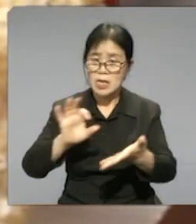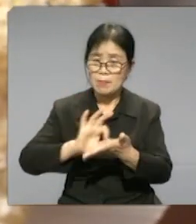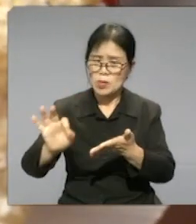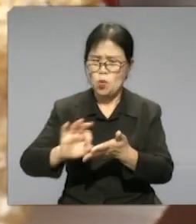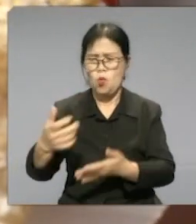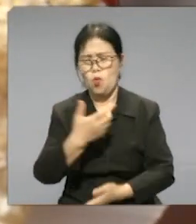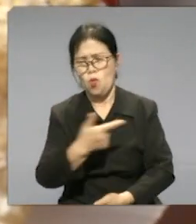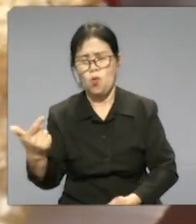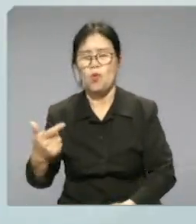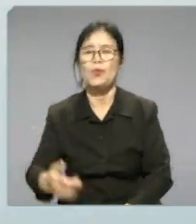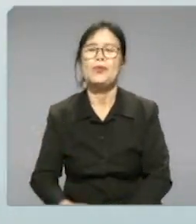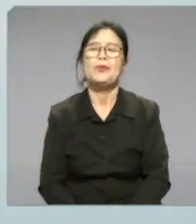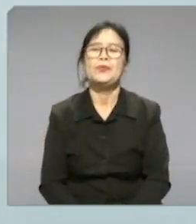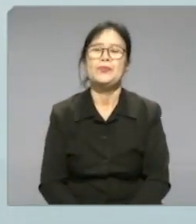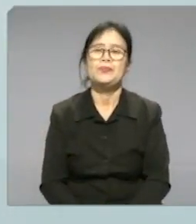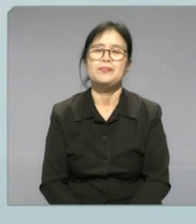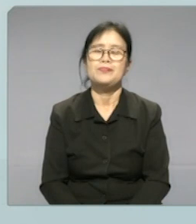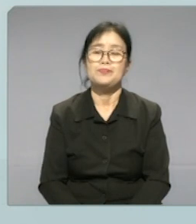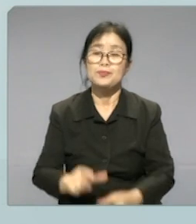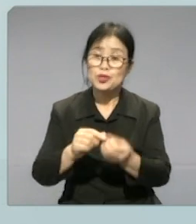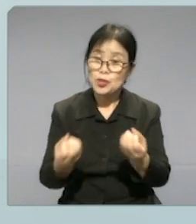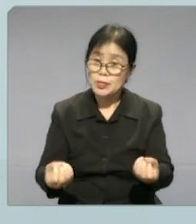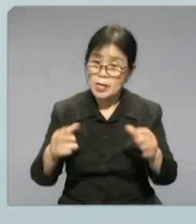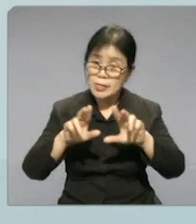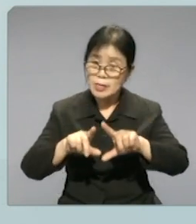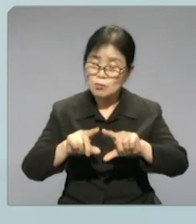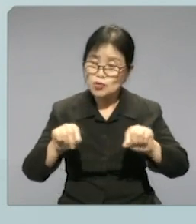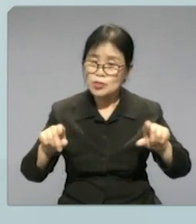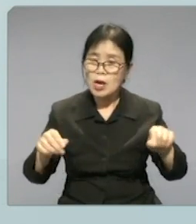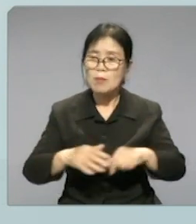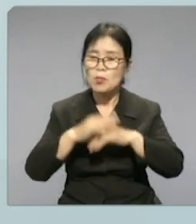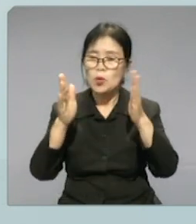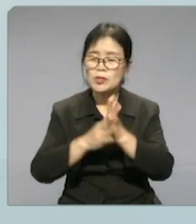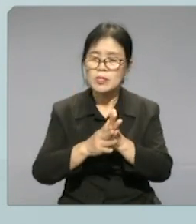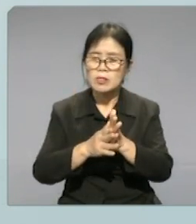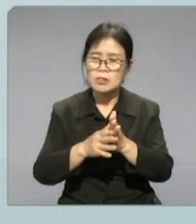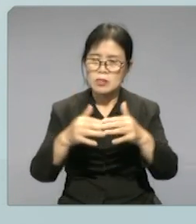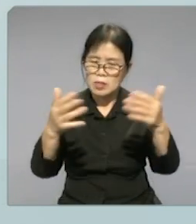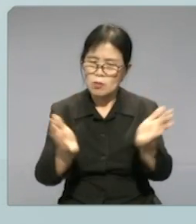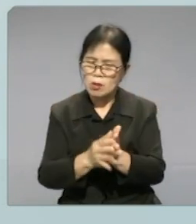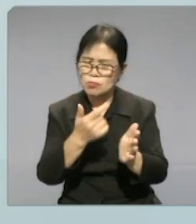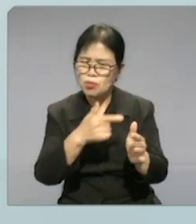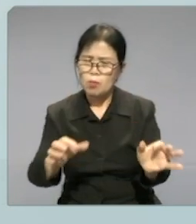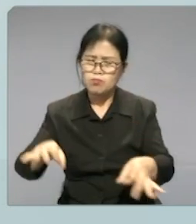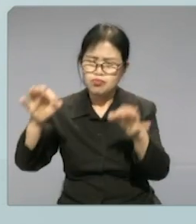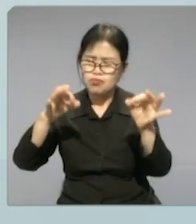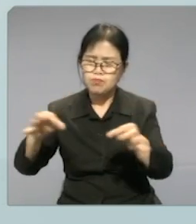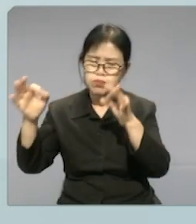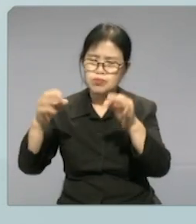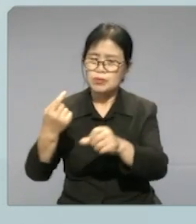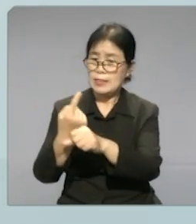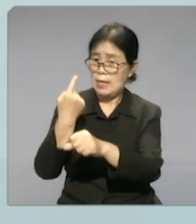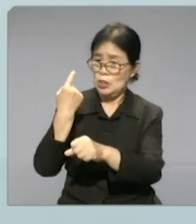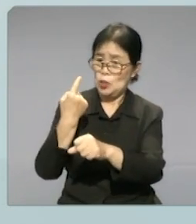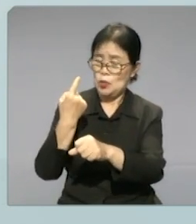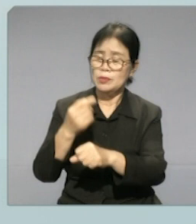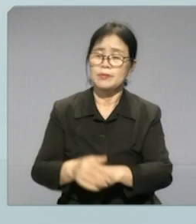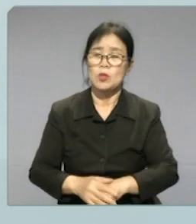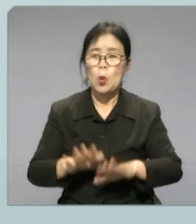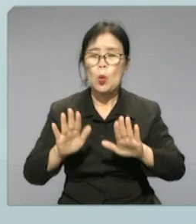상당합니다 추석 차례상 물가가 모든 기간에서 대폭 상승을 기록했던 지난해와 달리